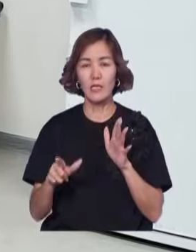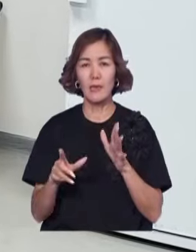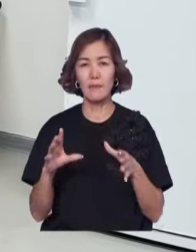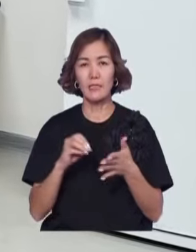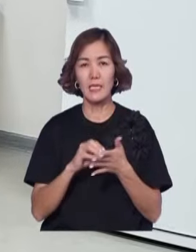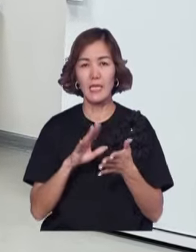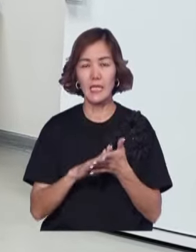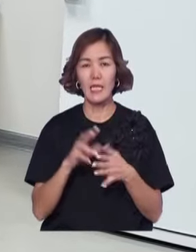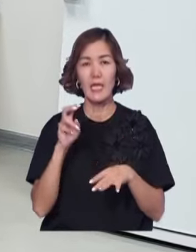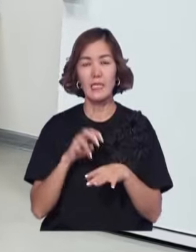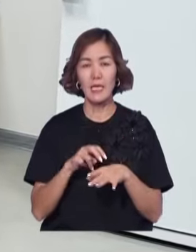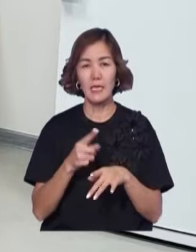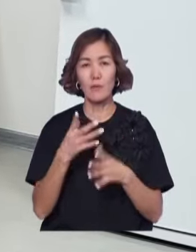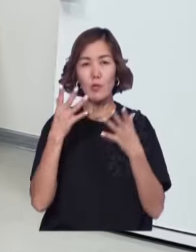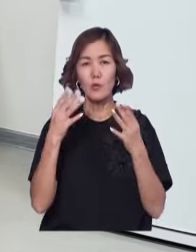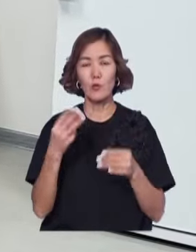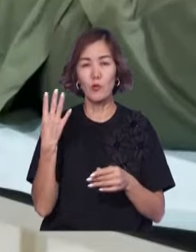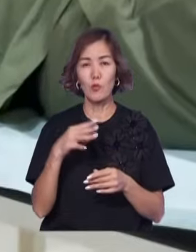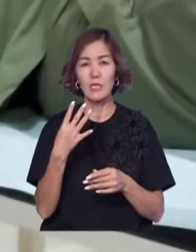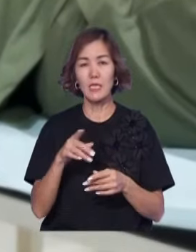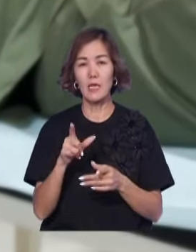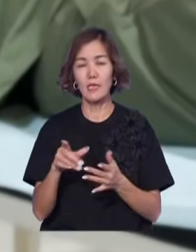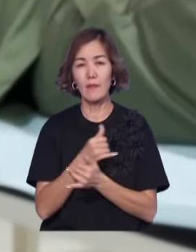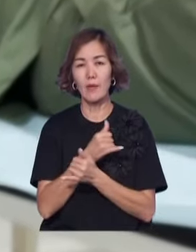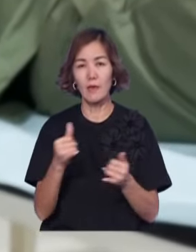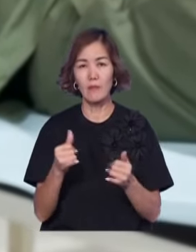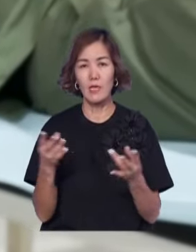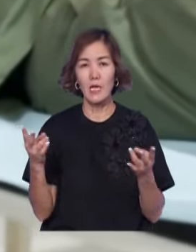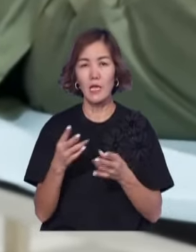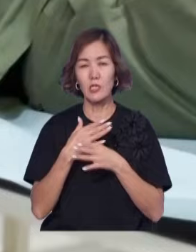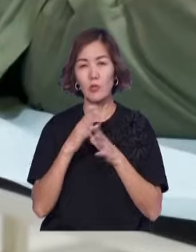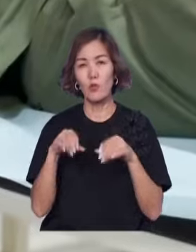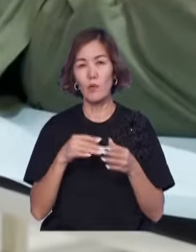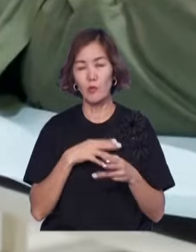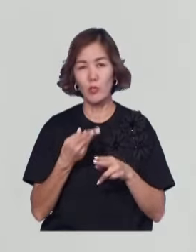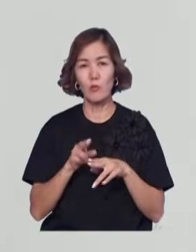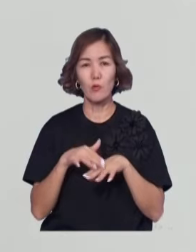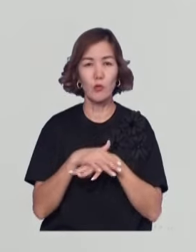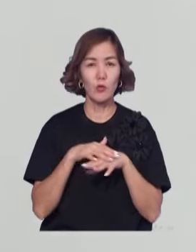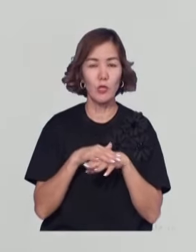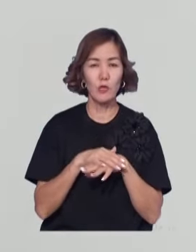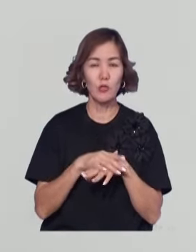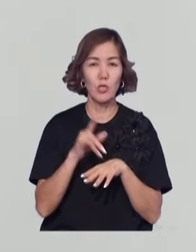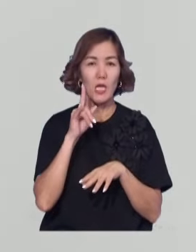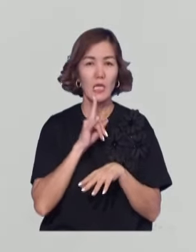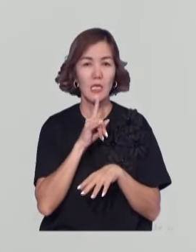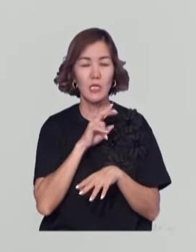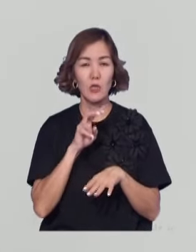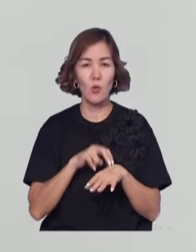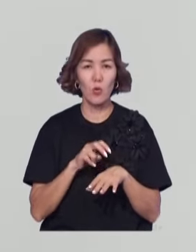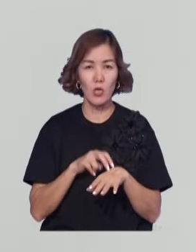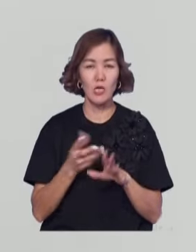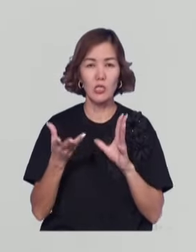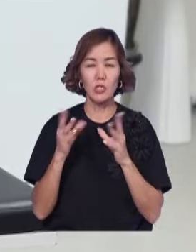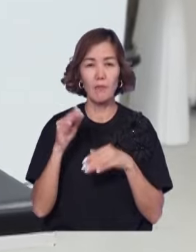адам тіркелген. Дәрігерлер күніне 30-40 адамды қабылдап, қажетті медициналық көмек көрсетеді. Мұнда тұрғындар үшін